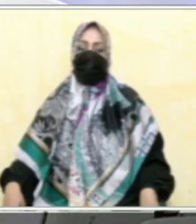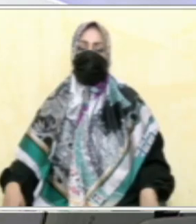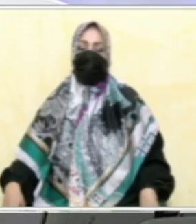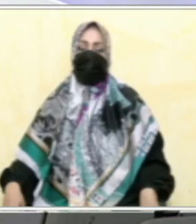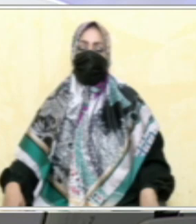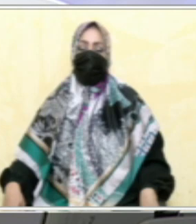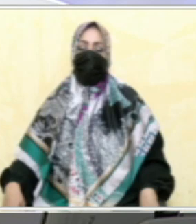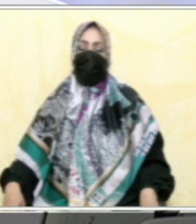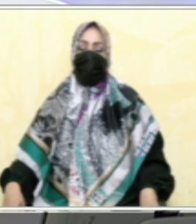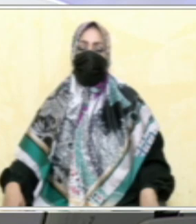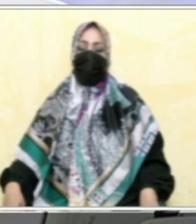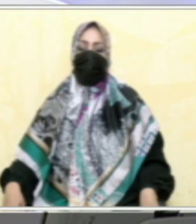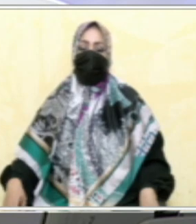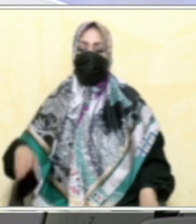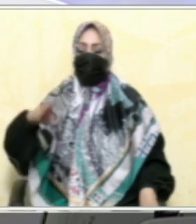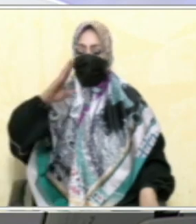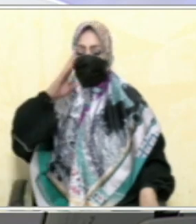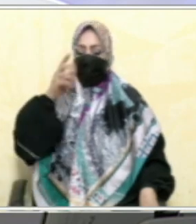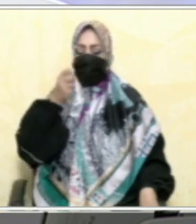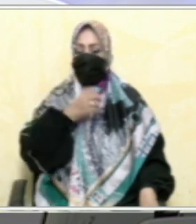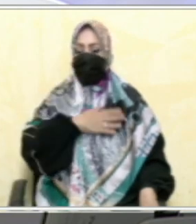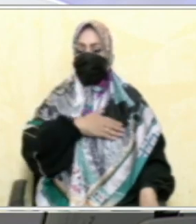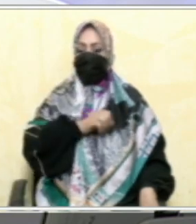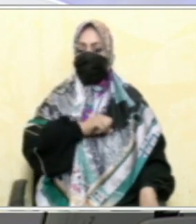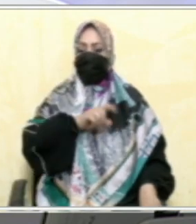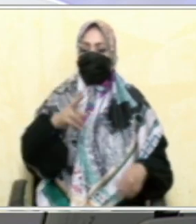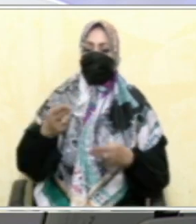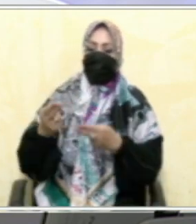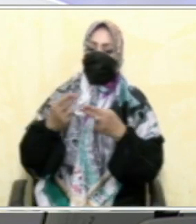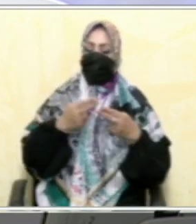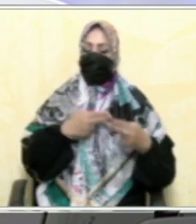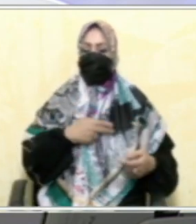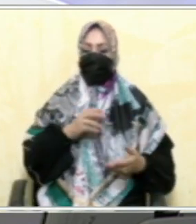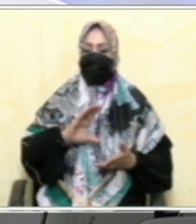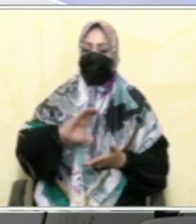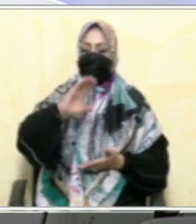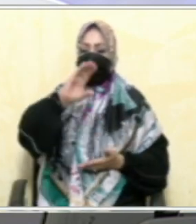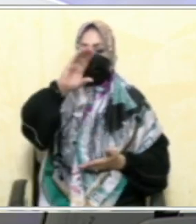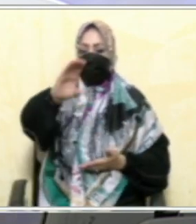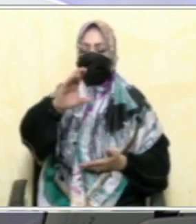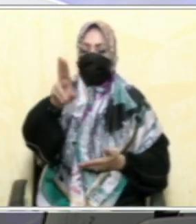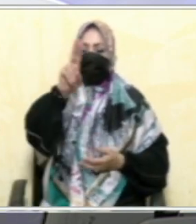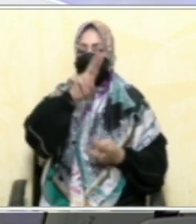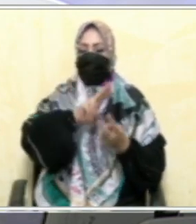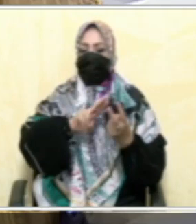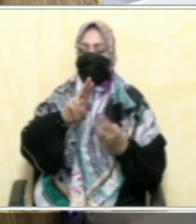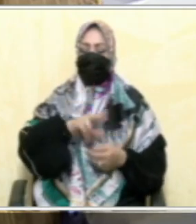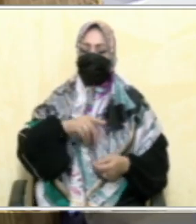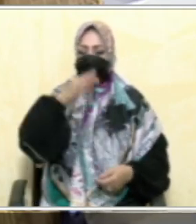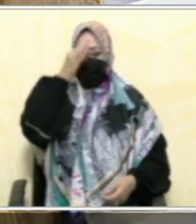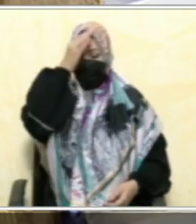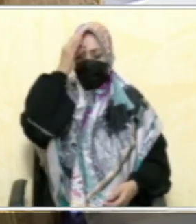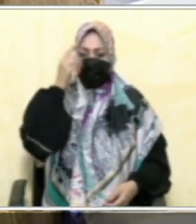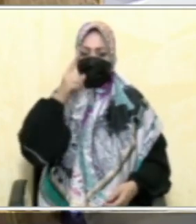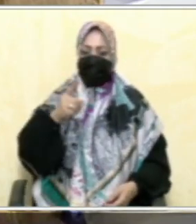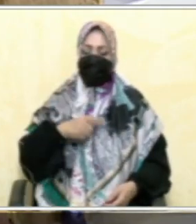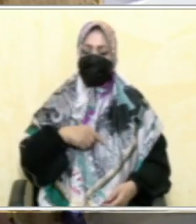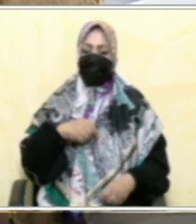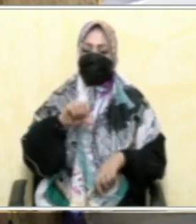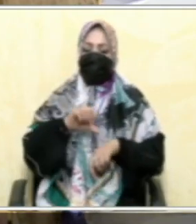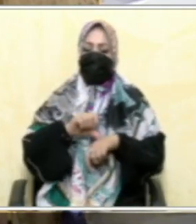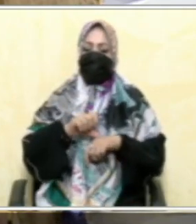الله. إدريس من طرابلس تكلم عليه مسألة نعم الله سبحانه وتعالى على